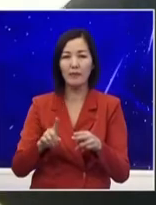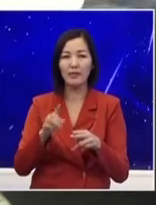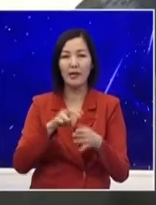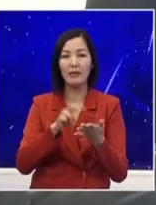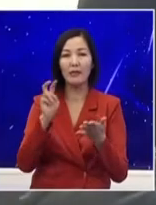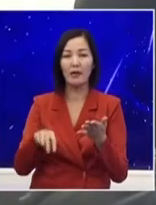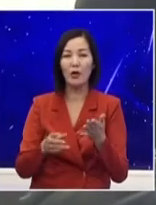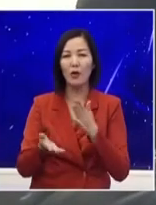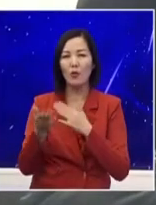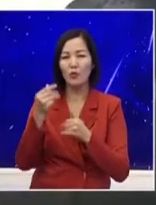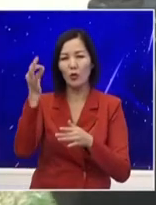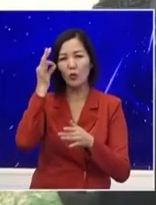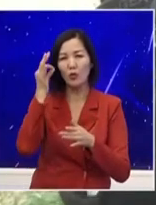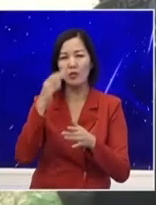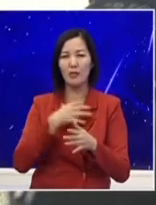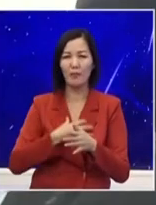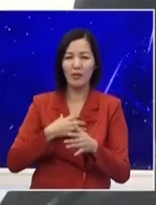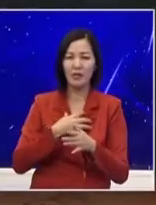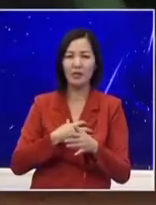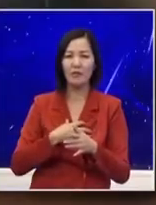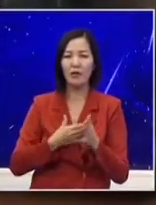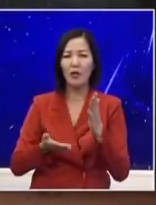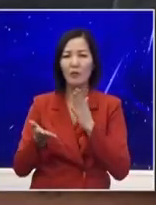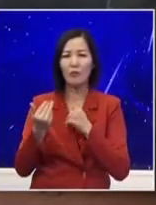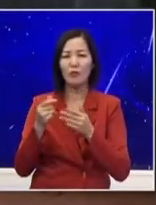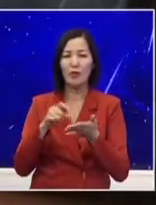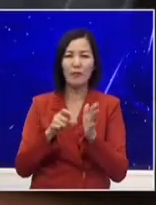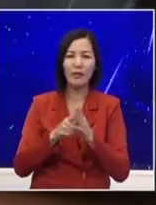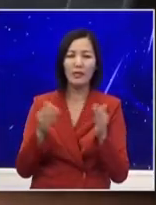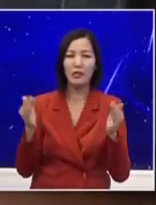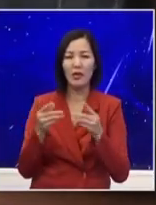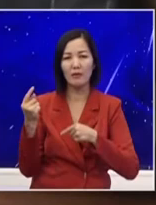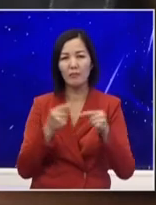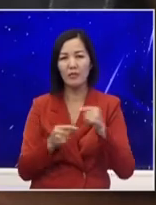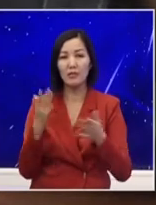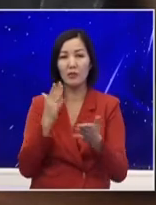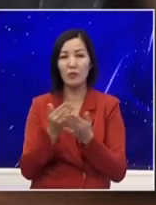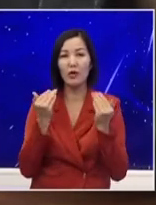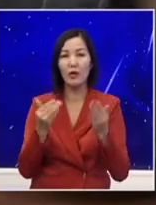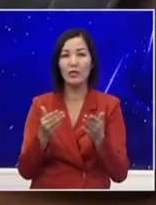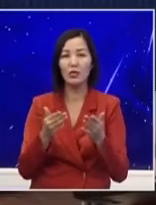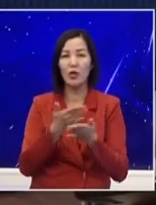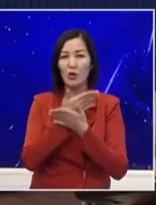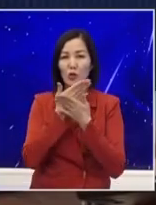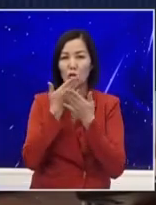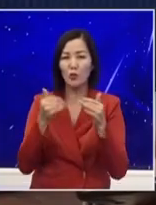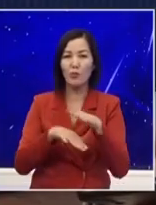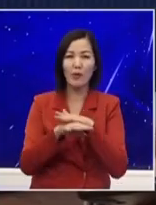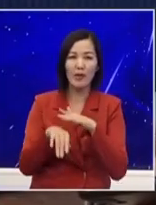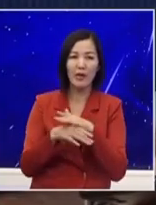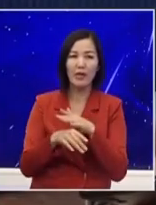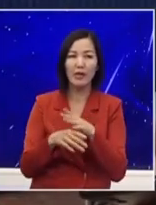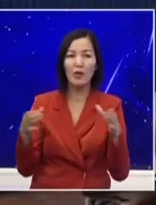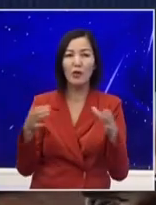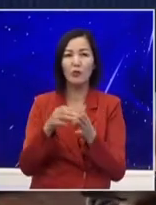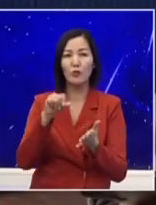Өткенге көз салса, өкініші кеуде кернейді. Кезінде пәтері, шағын бизнесі болған. Қазір ешбірі жоқ. Аталмыш ұйымға кіруіне